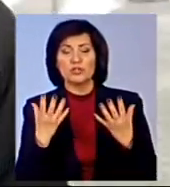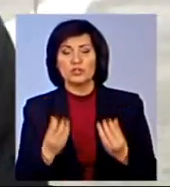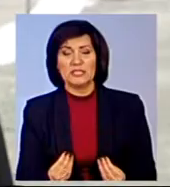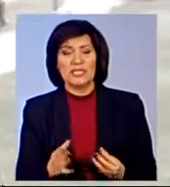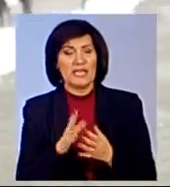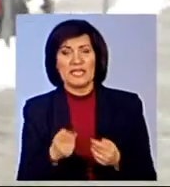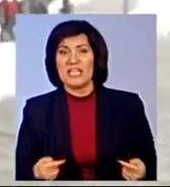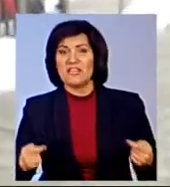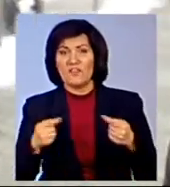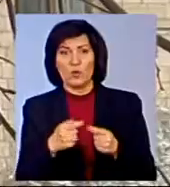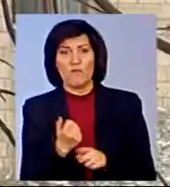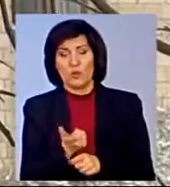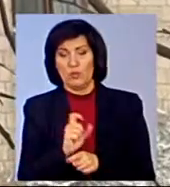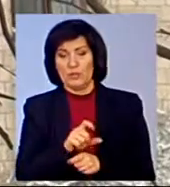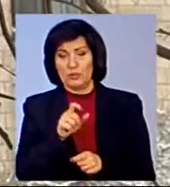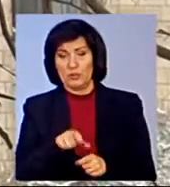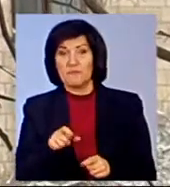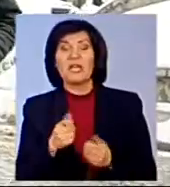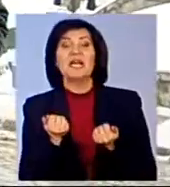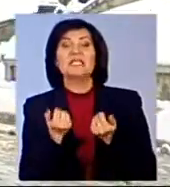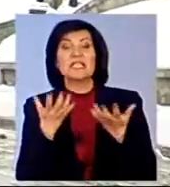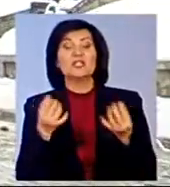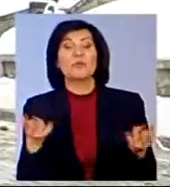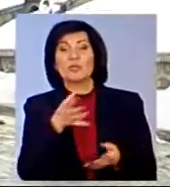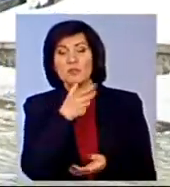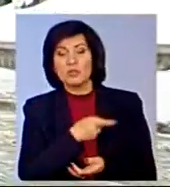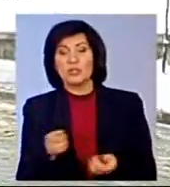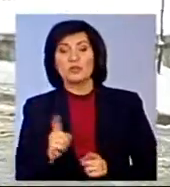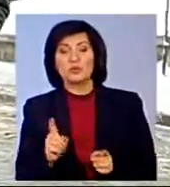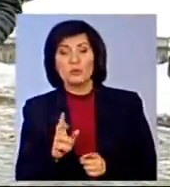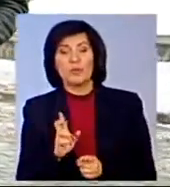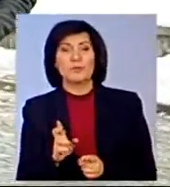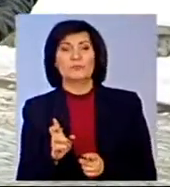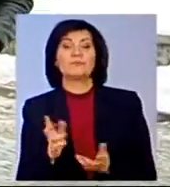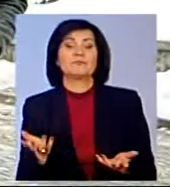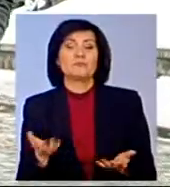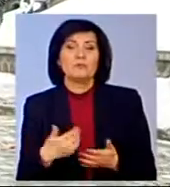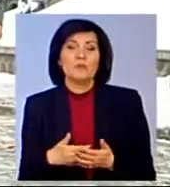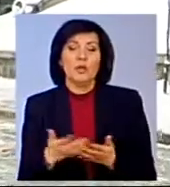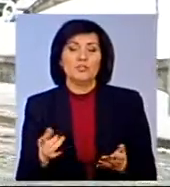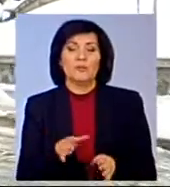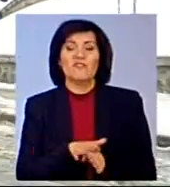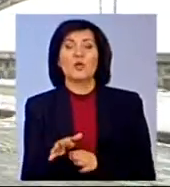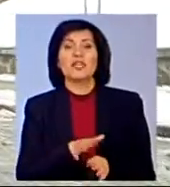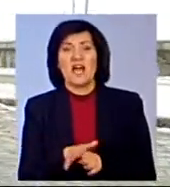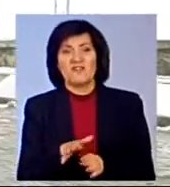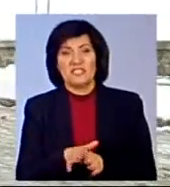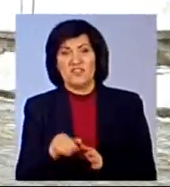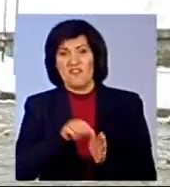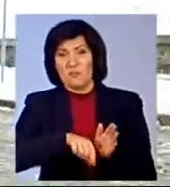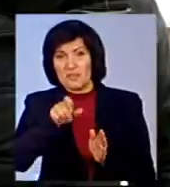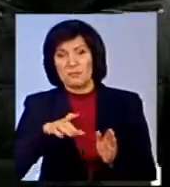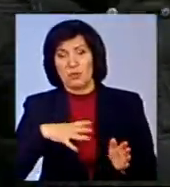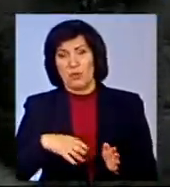не ідентифікована у більшості. Як ви вважаєте, скільки ще потрібно часу для того, щоб хоча б виконавців вбивств було